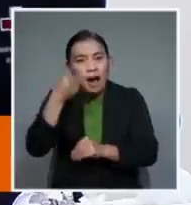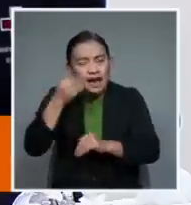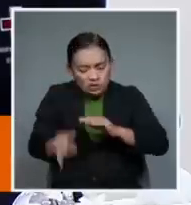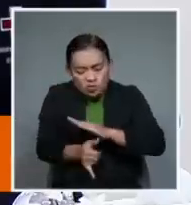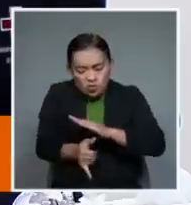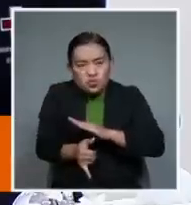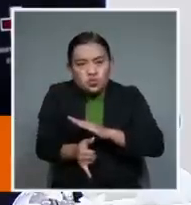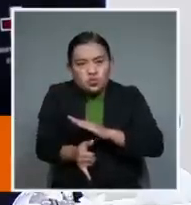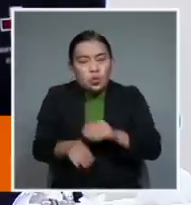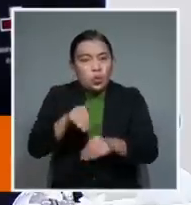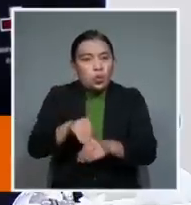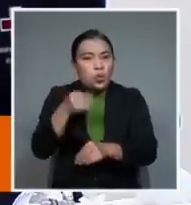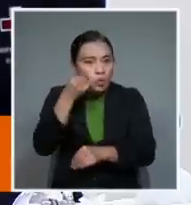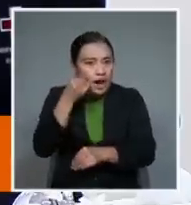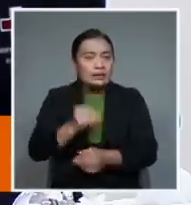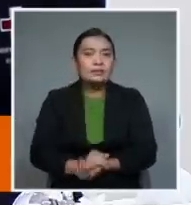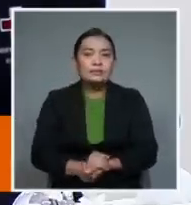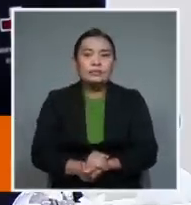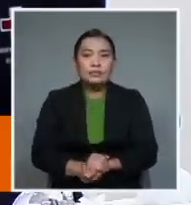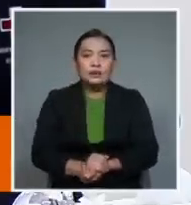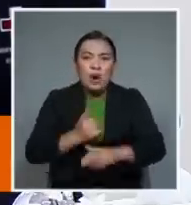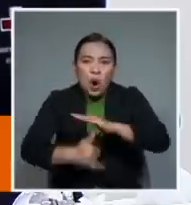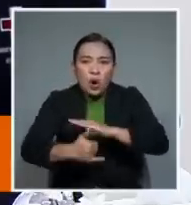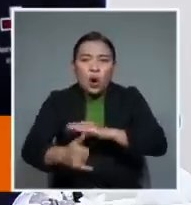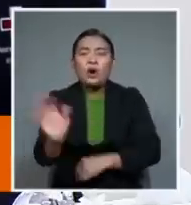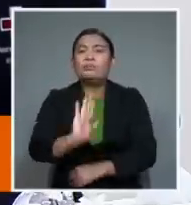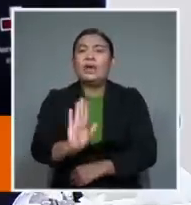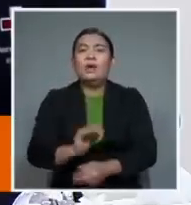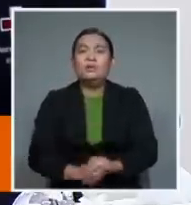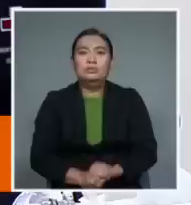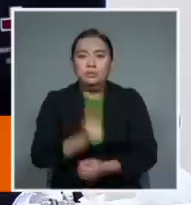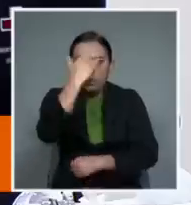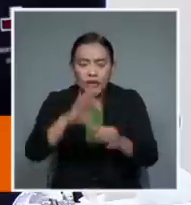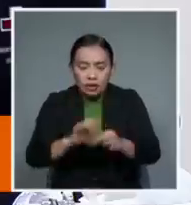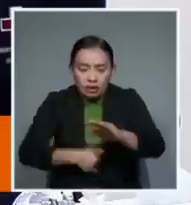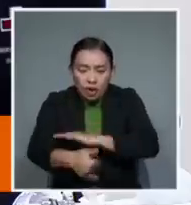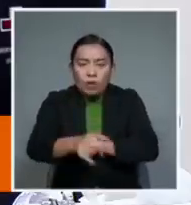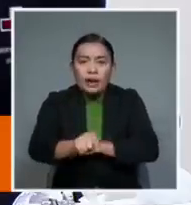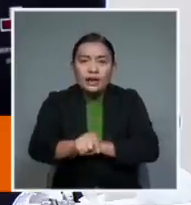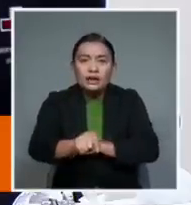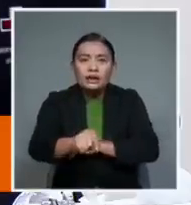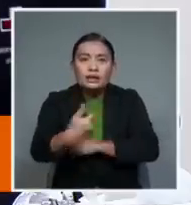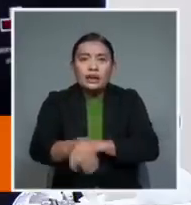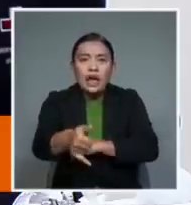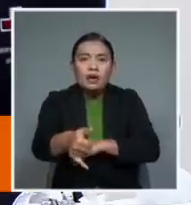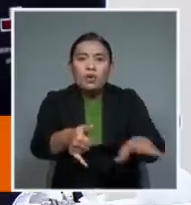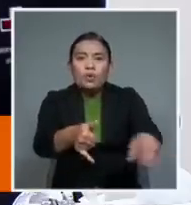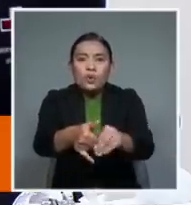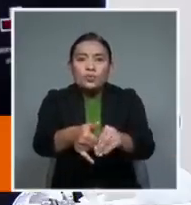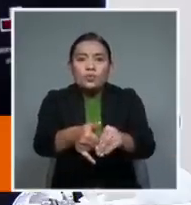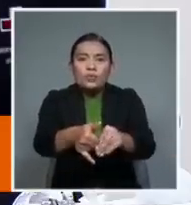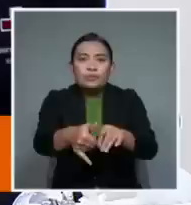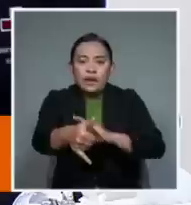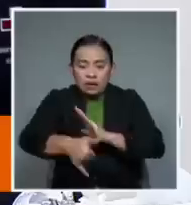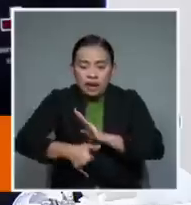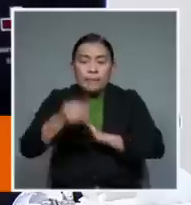าออกมาเพราะออกมาแล้วไปติดโรคมาให้กับครอบครัวก็ไม่ดีหรือไปติ